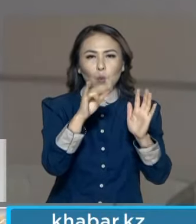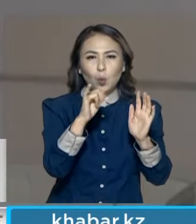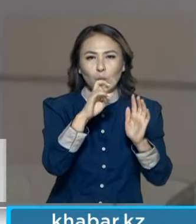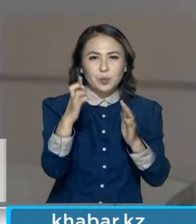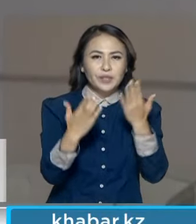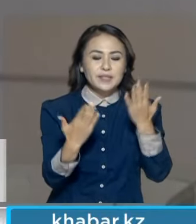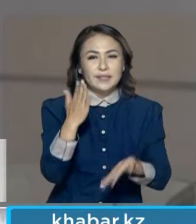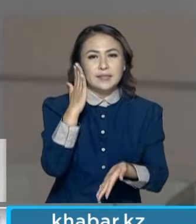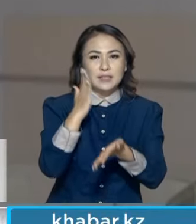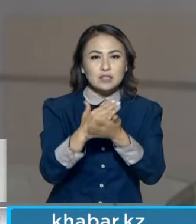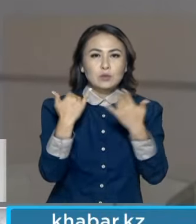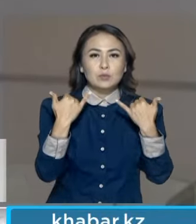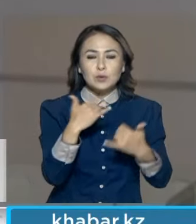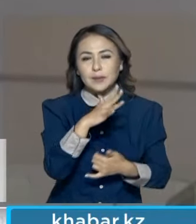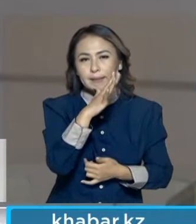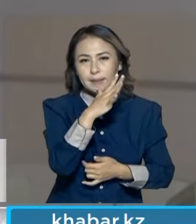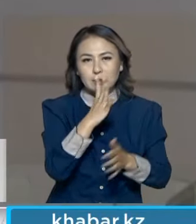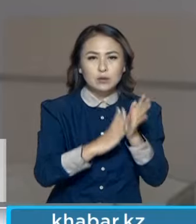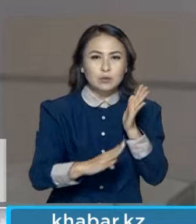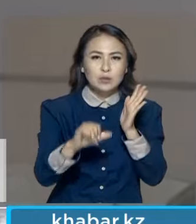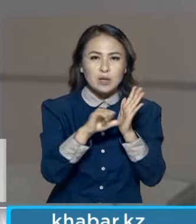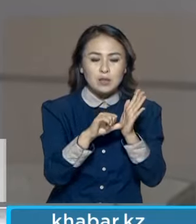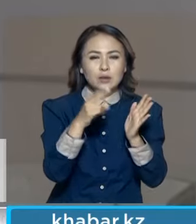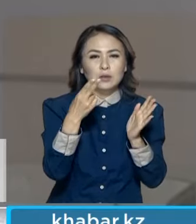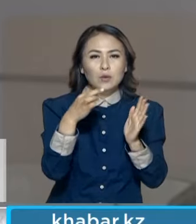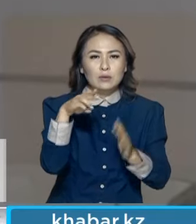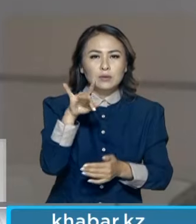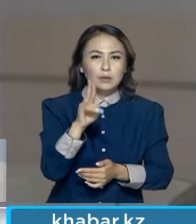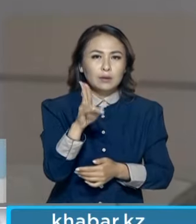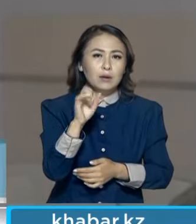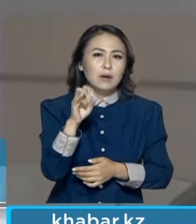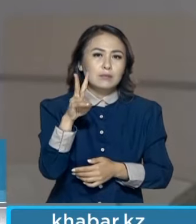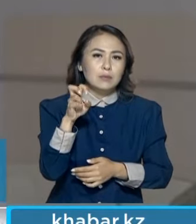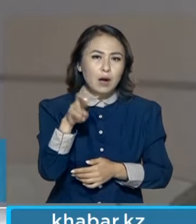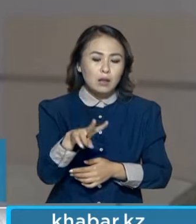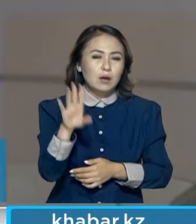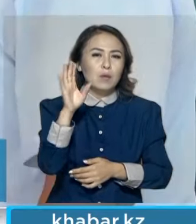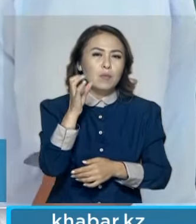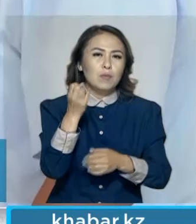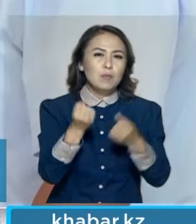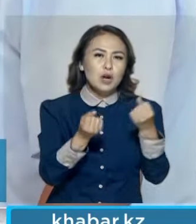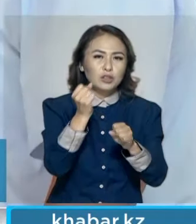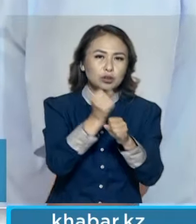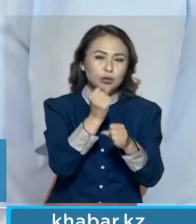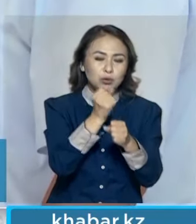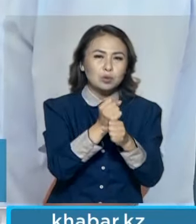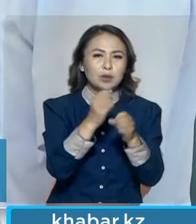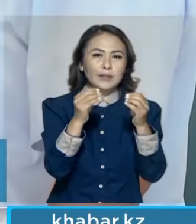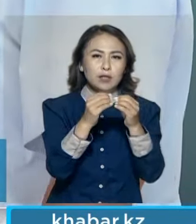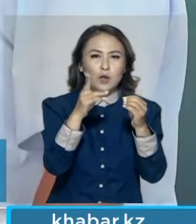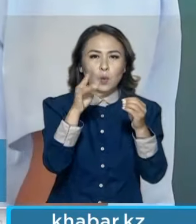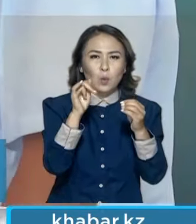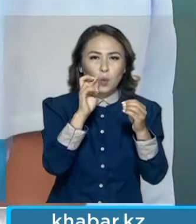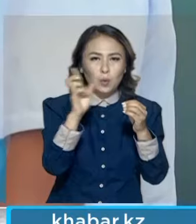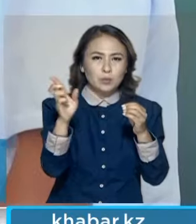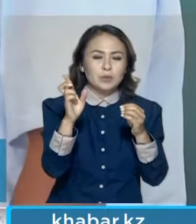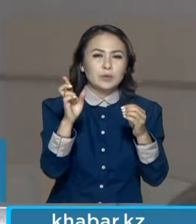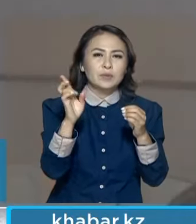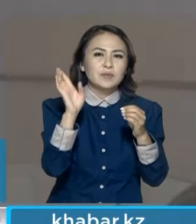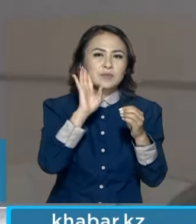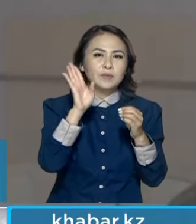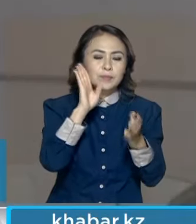болса, бүгінгі таңда 96 куб Достық каналынан келе жатыр, и машинный каналдан 10 куб су Достық каналына жеткізіп